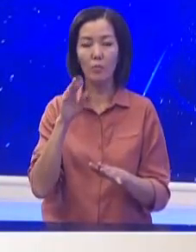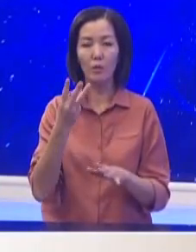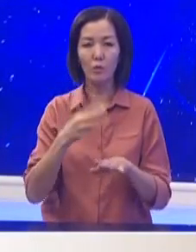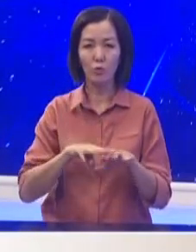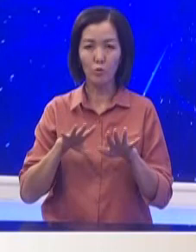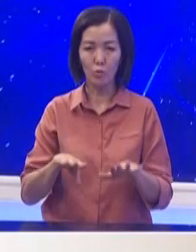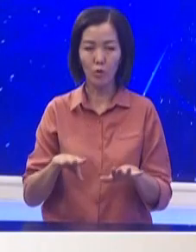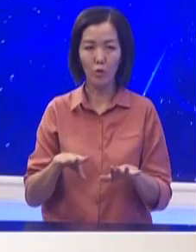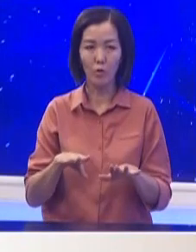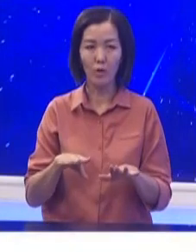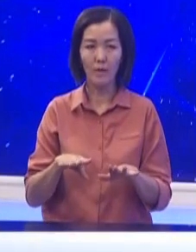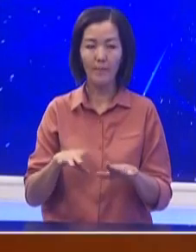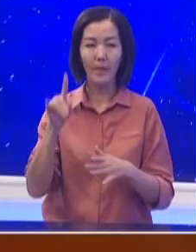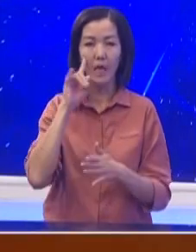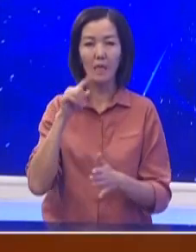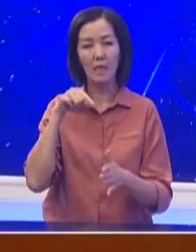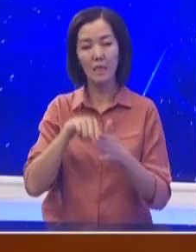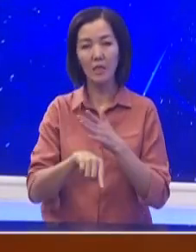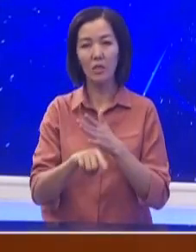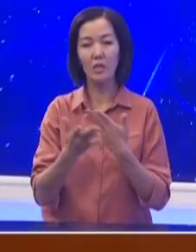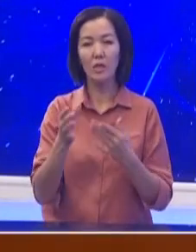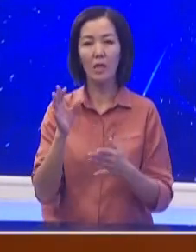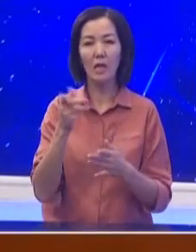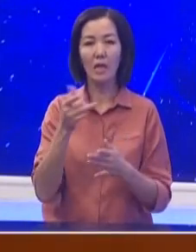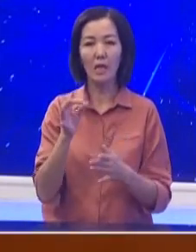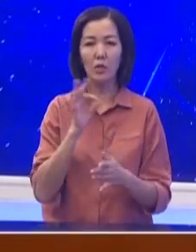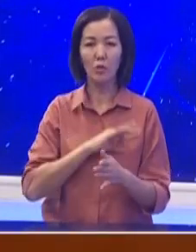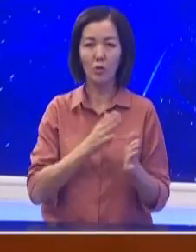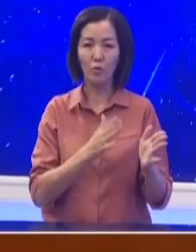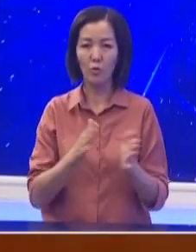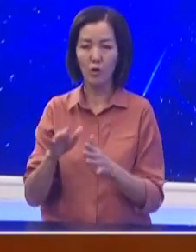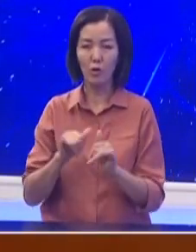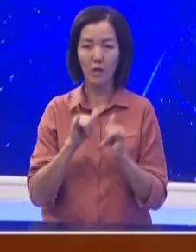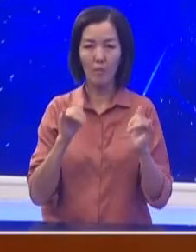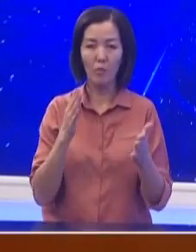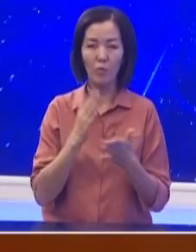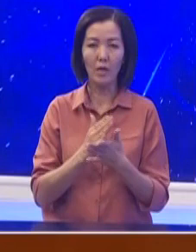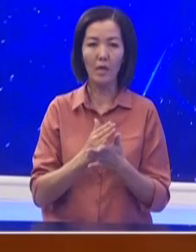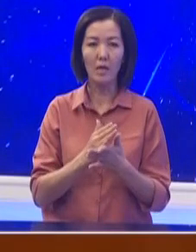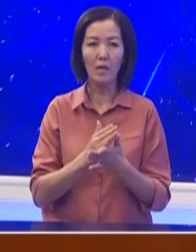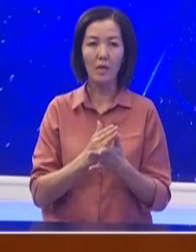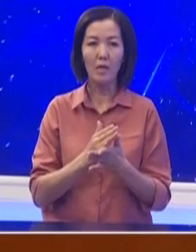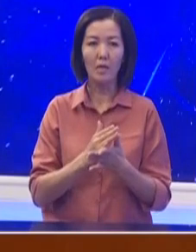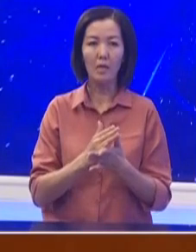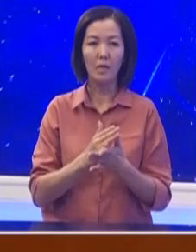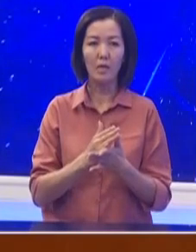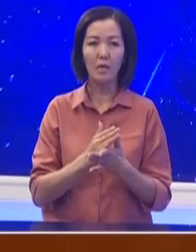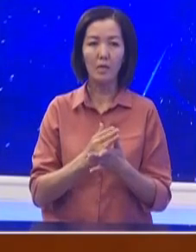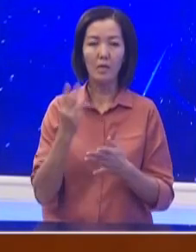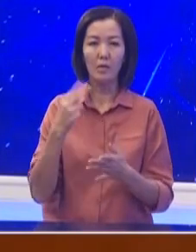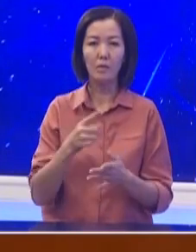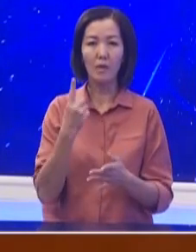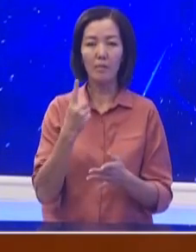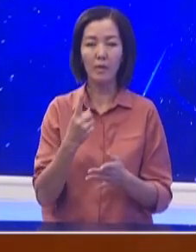3-ші орында. Ел ішінде газ тұтыну тұрақты түрде өсуде және 2013 жылдан бастап